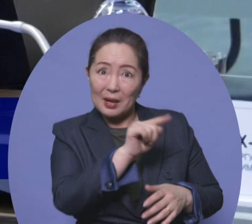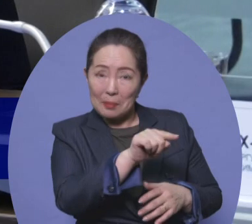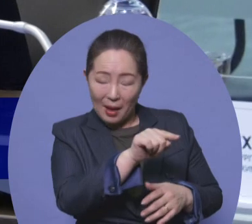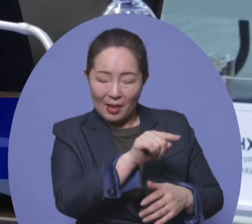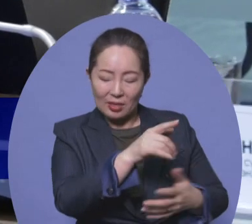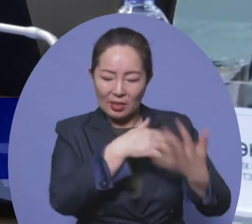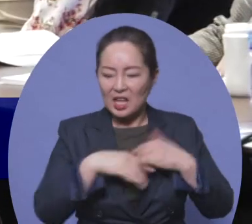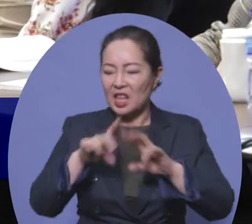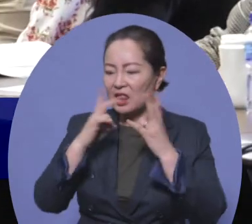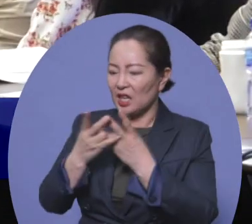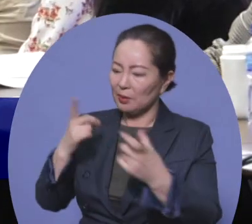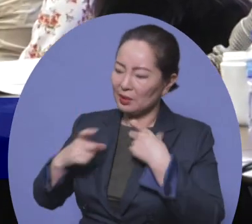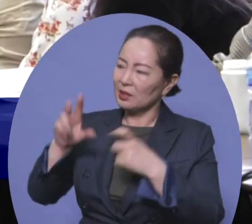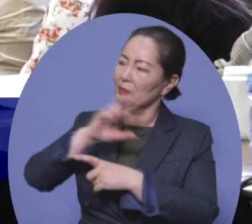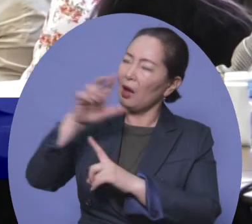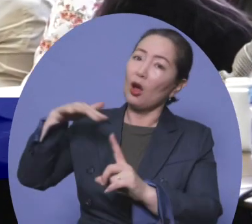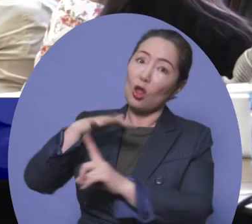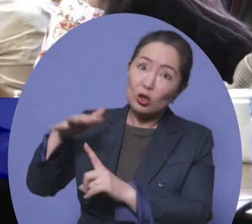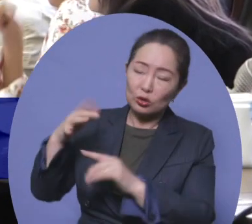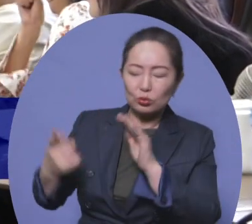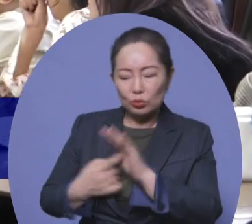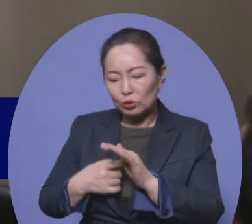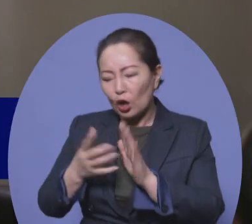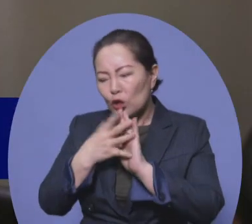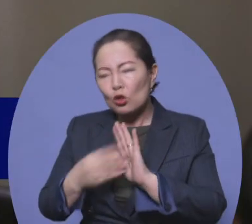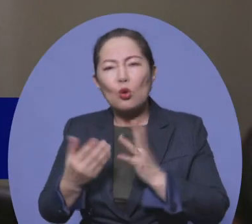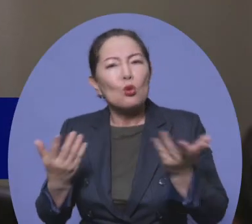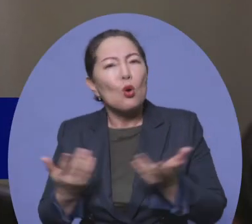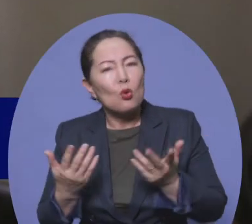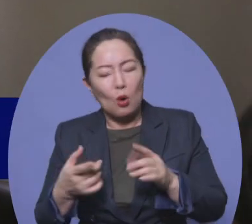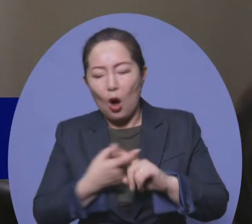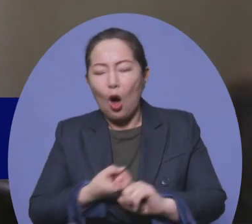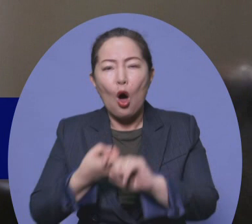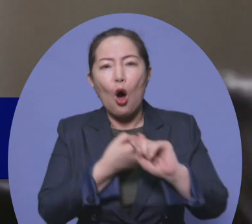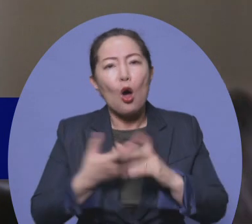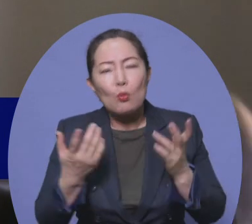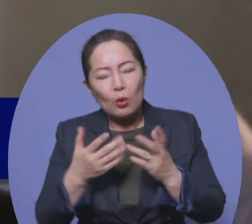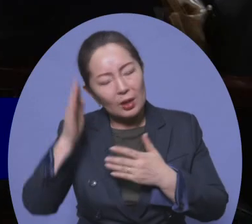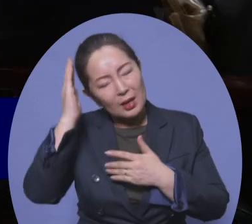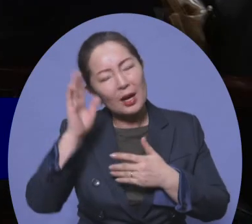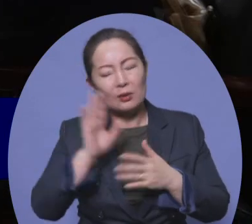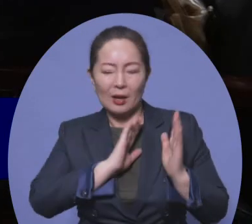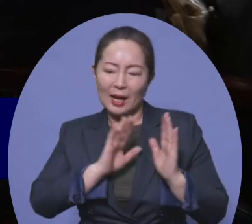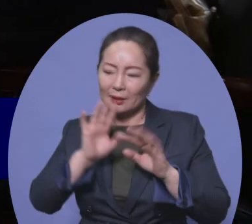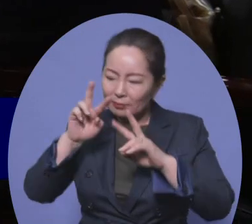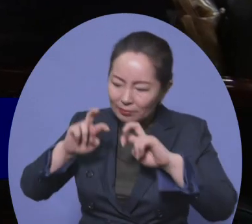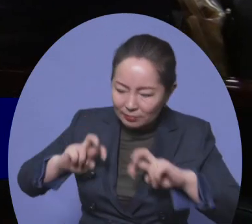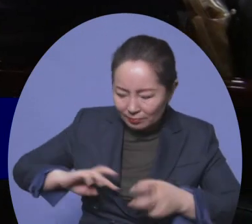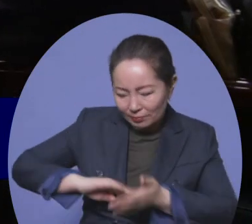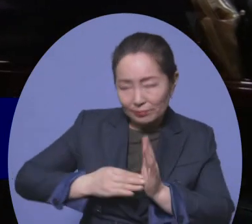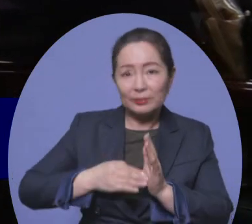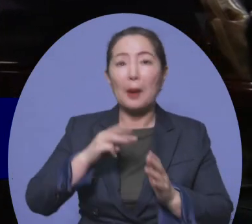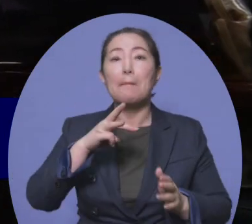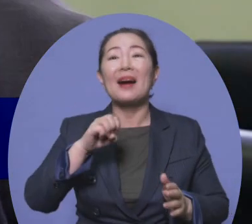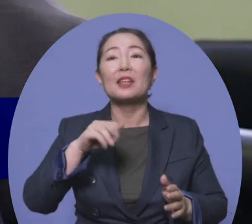за нийгмийн эдийн засаг, байгаль орчны сөр үзүүлэлт, тэдгээр нөлөөлж буй хүчин зүйлс, хоорондын уялдаа холбоо, ирээдүйн шиг хандлагыг тооцдог